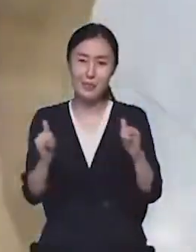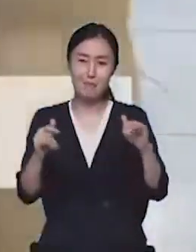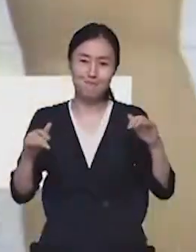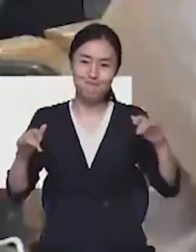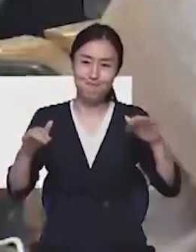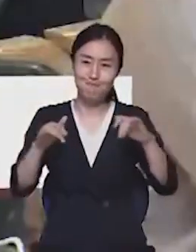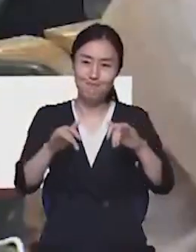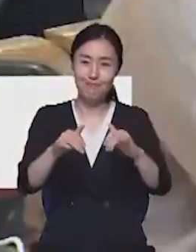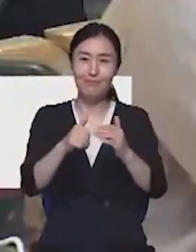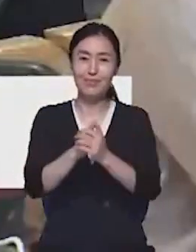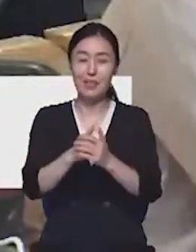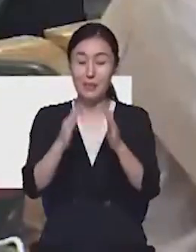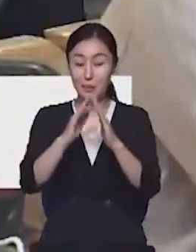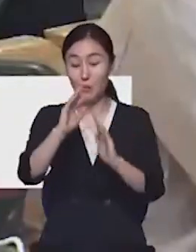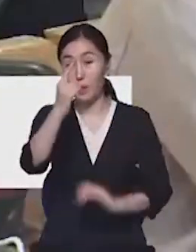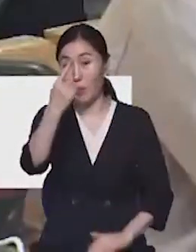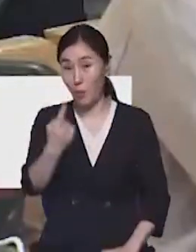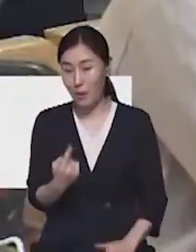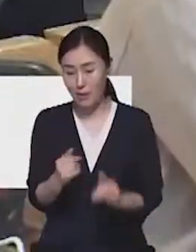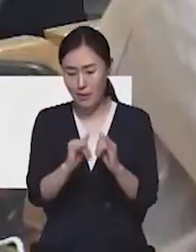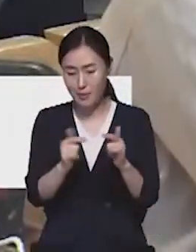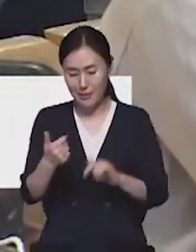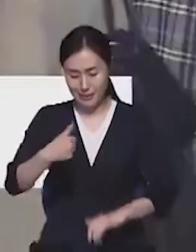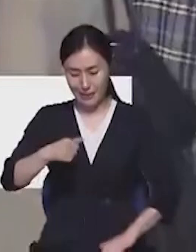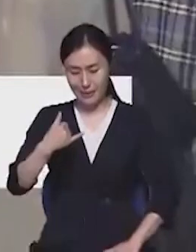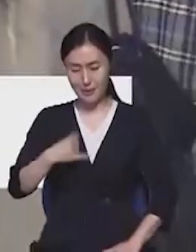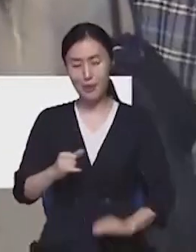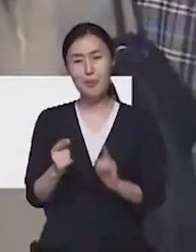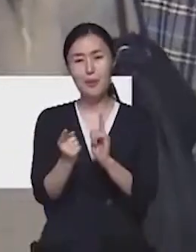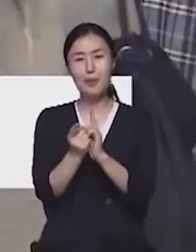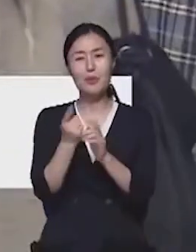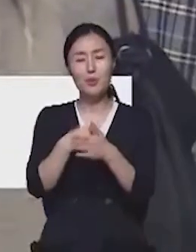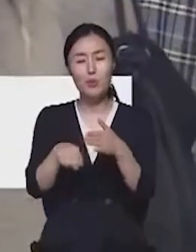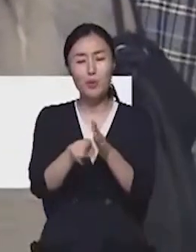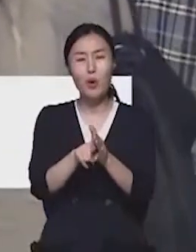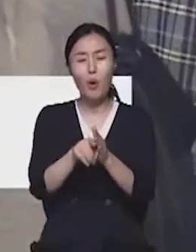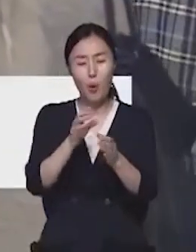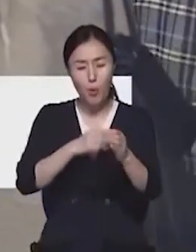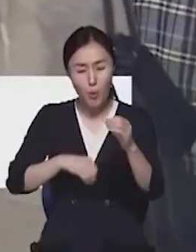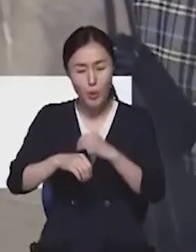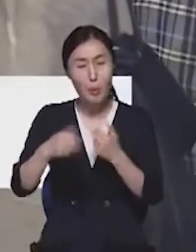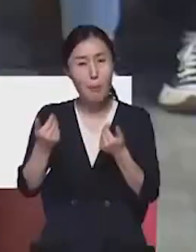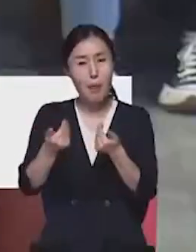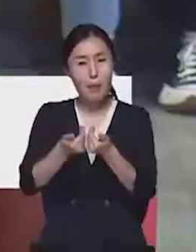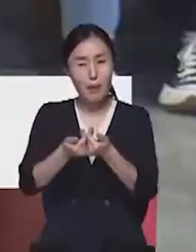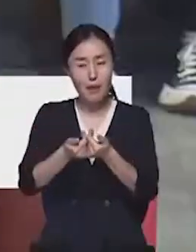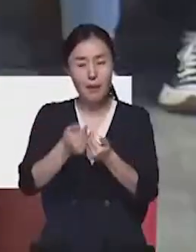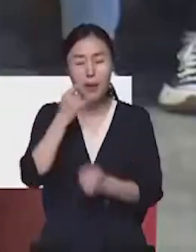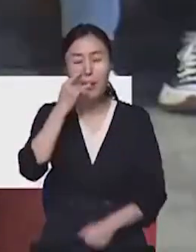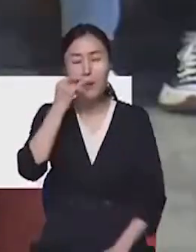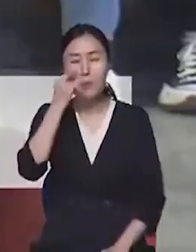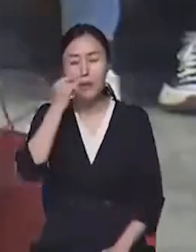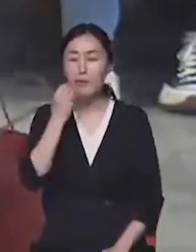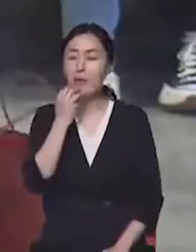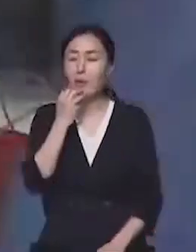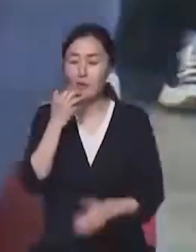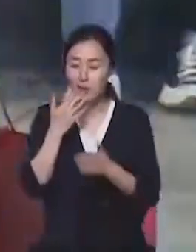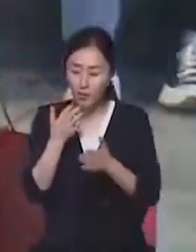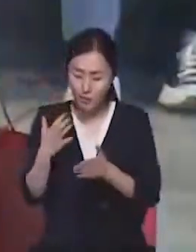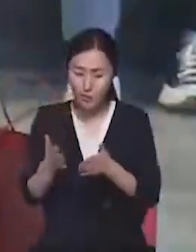수많은 비성객 인파 속 자녀들을 만나기 위해 수도권으로 향하는 역기성객들도 눈에 띕니다